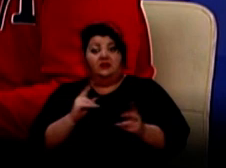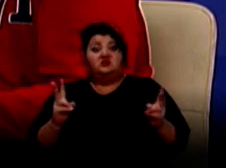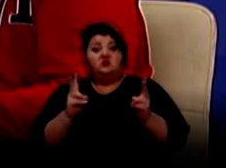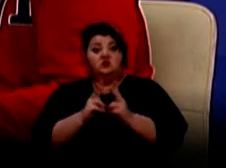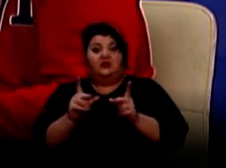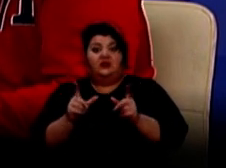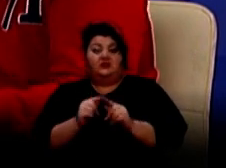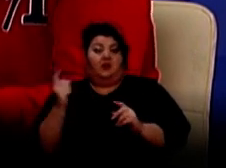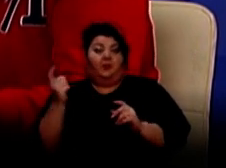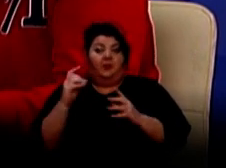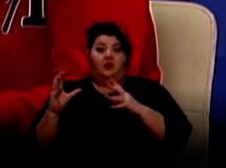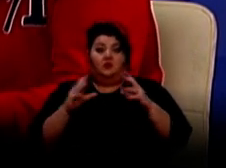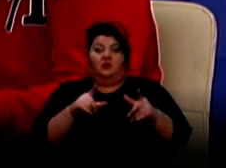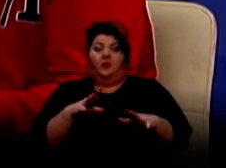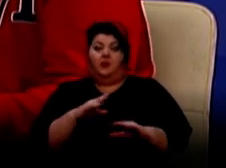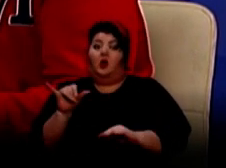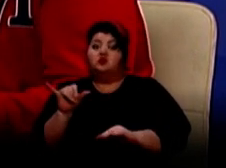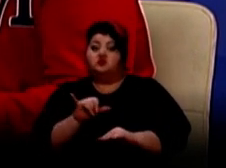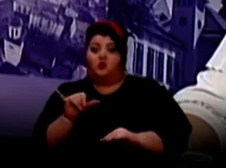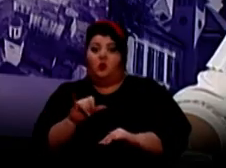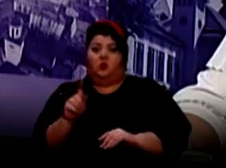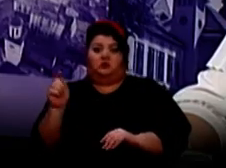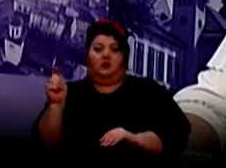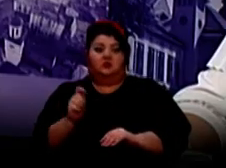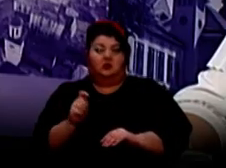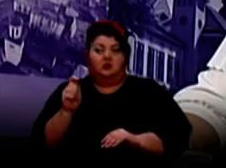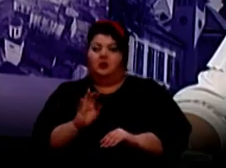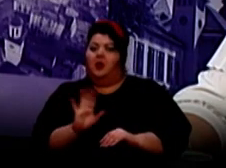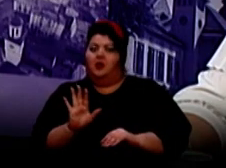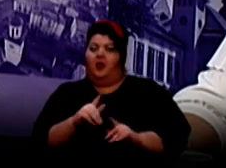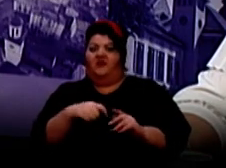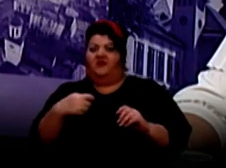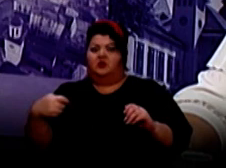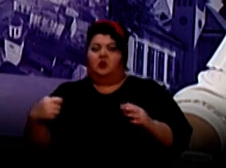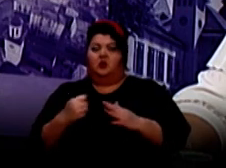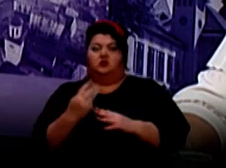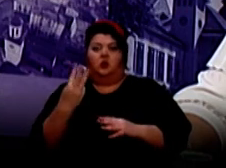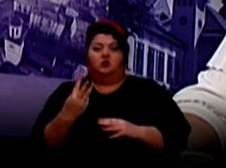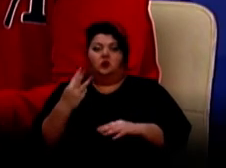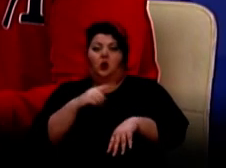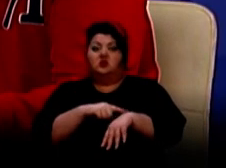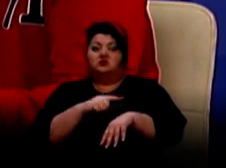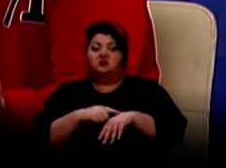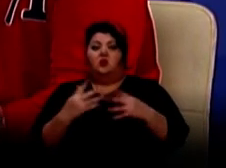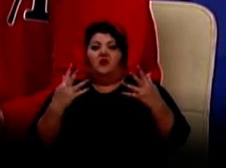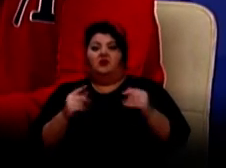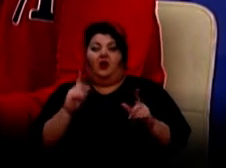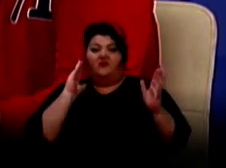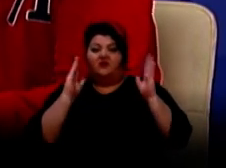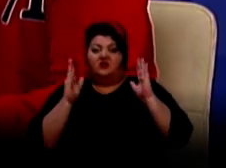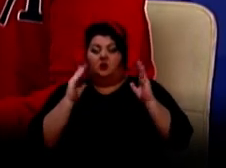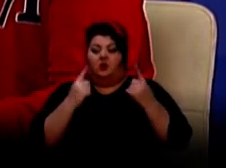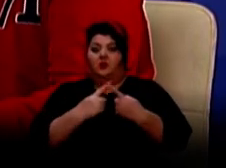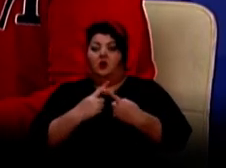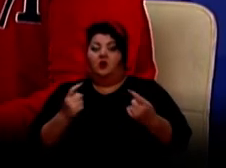і вирішити питання, у вас була субота, неділя, ні, ви дотягнули до 3 часов дня, по Фейсбуці об'явили, що ви хочете з